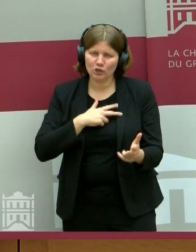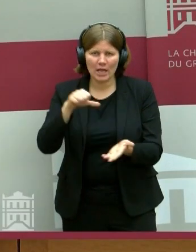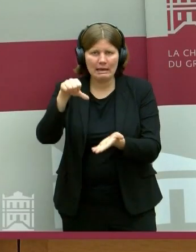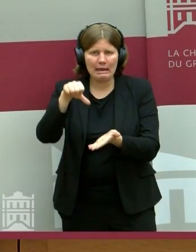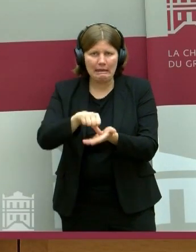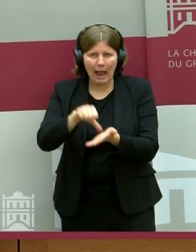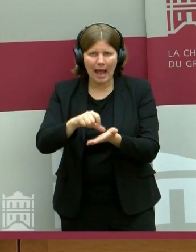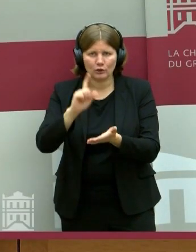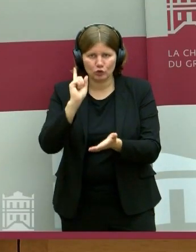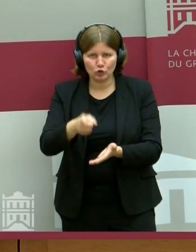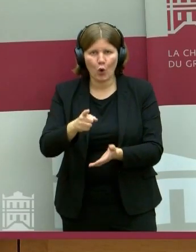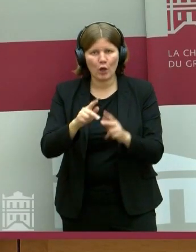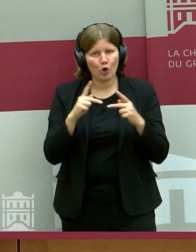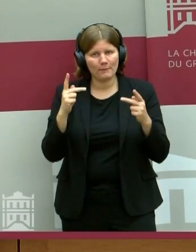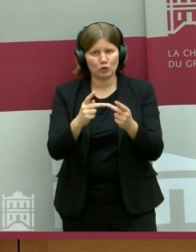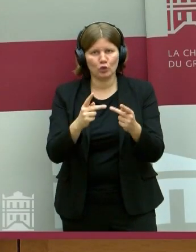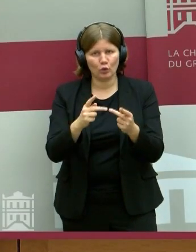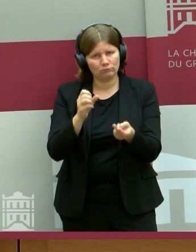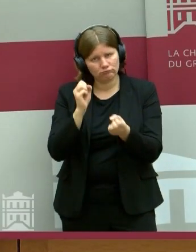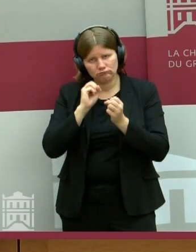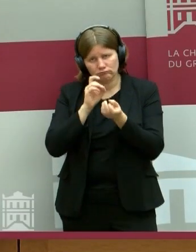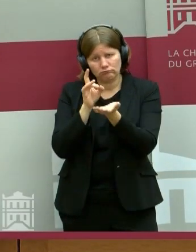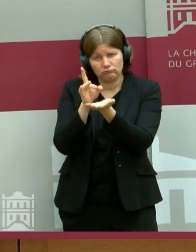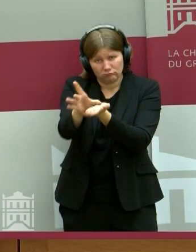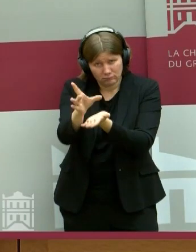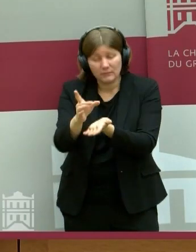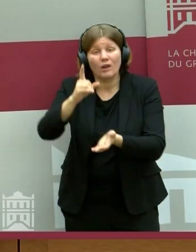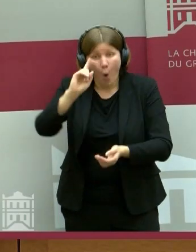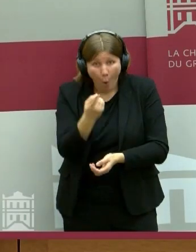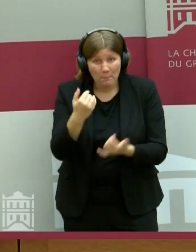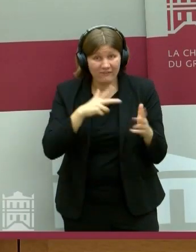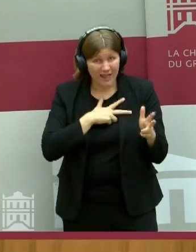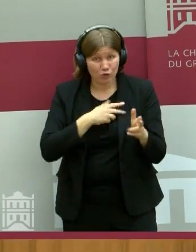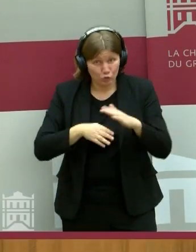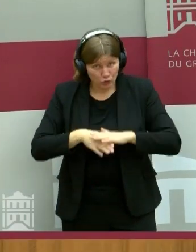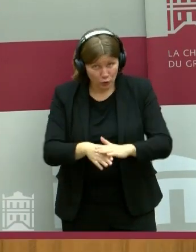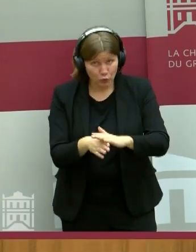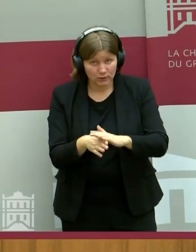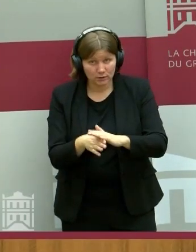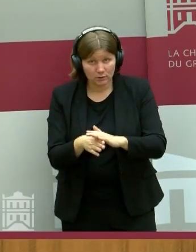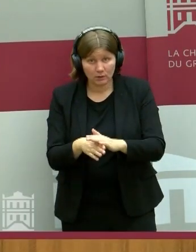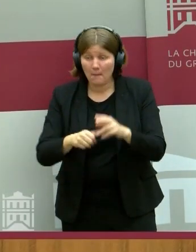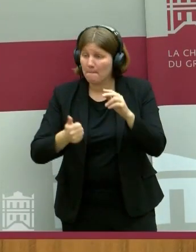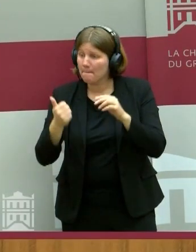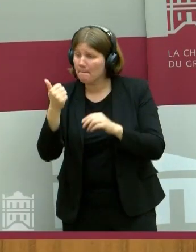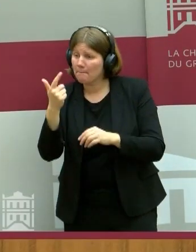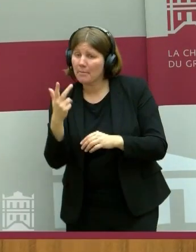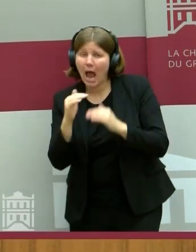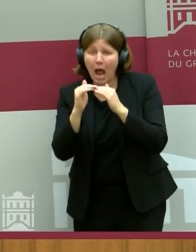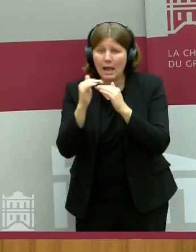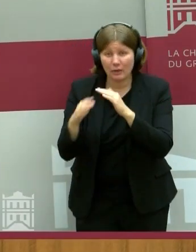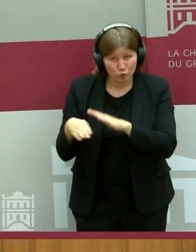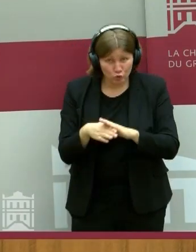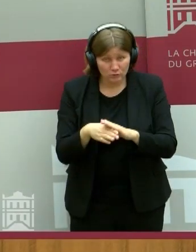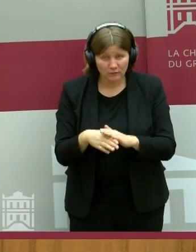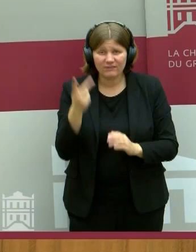aus derselben Kommission für Frauenrechte, ob dir das dann unterstützt. Weil du hören wir, dass die paar Länder das unterstützen. Wir unterstützen